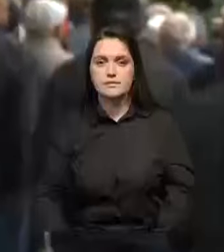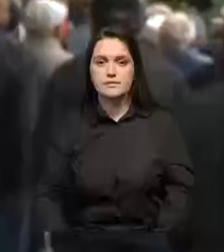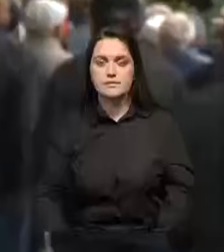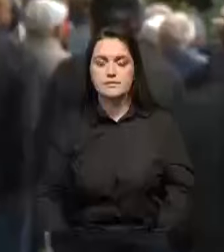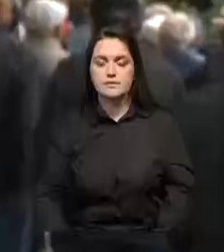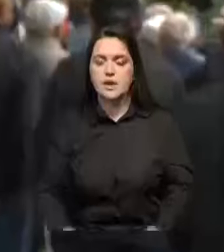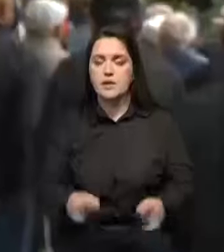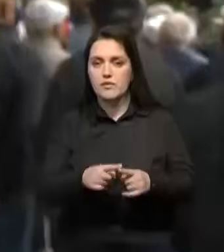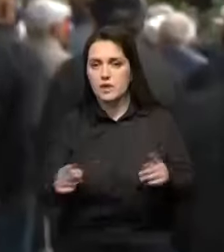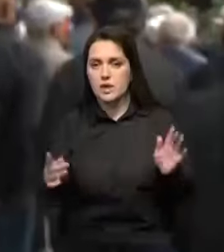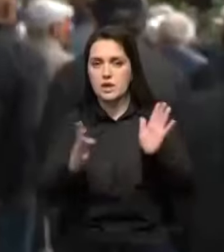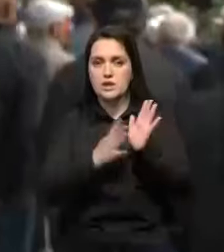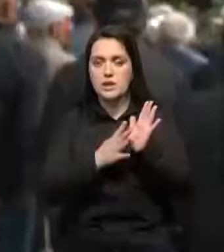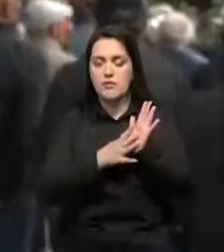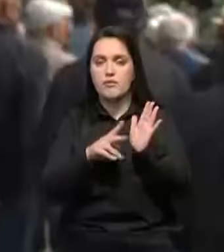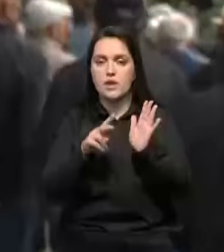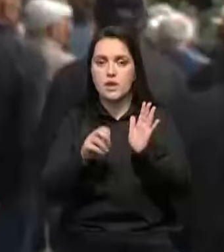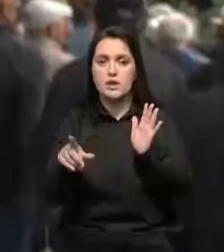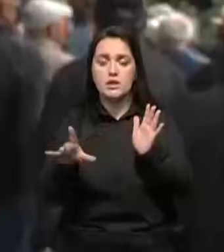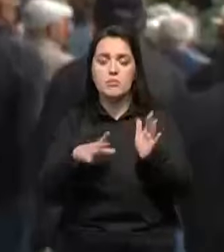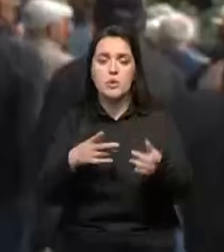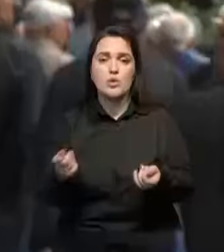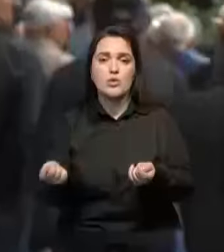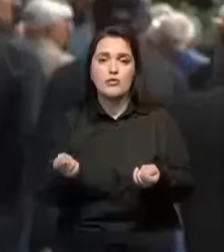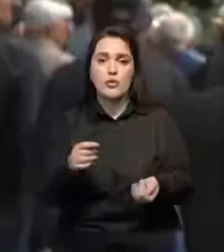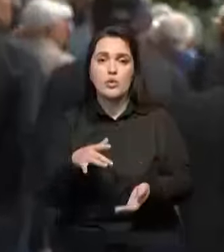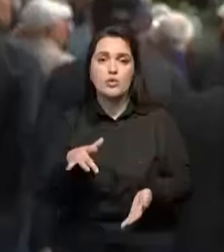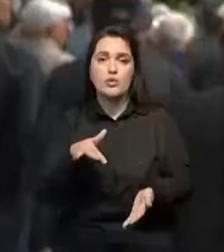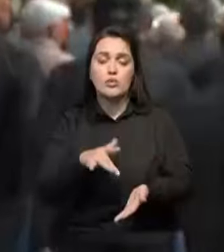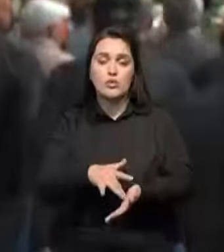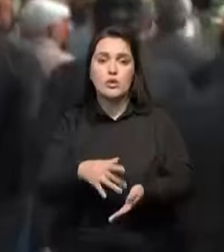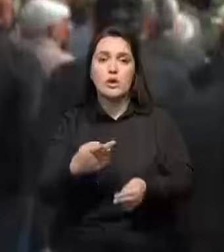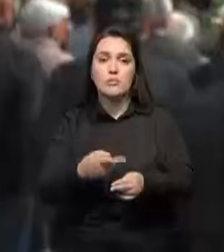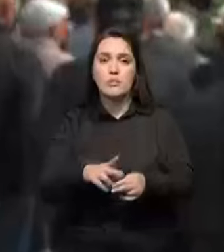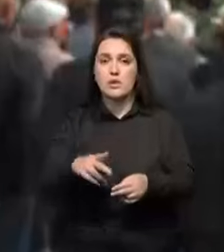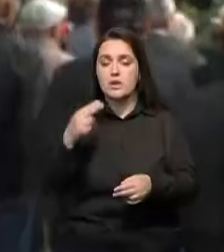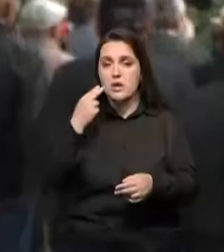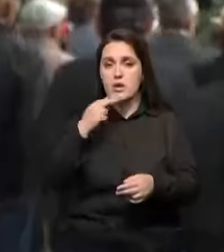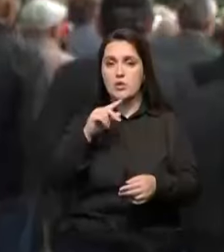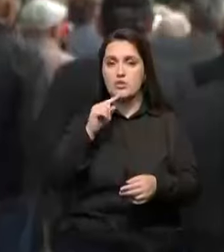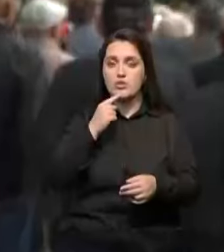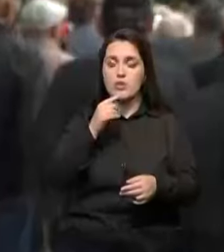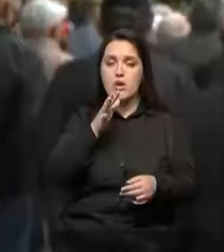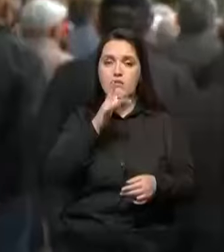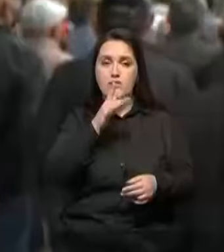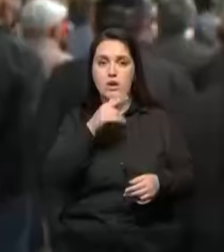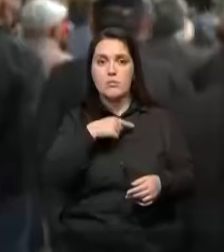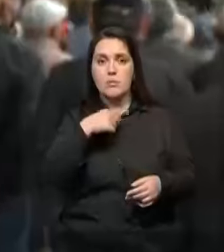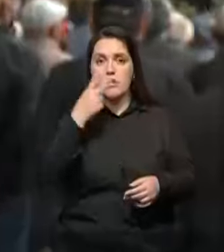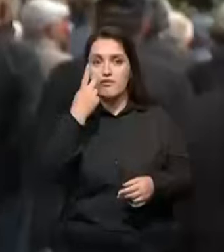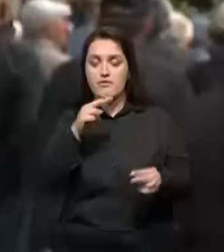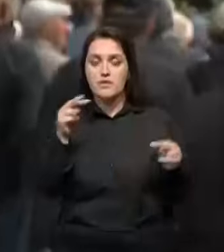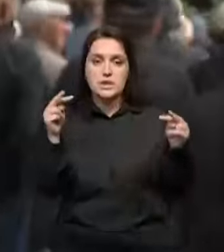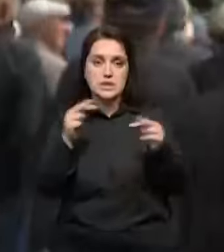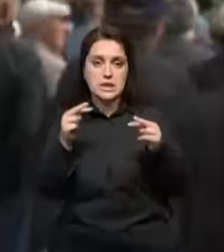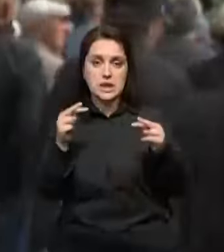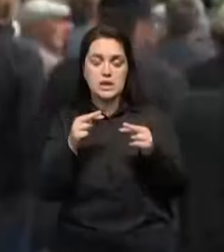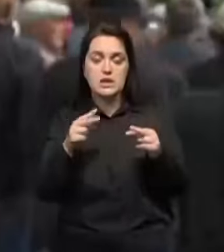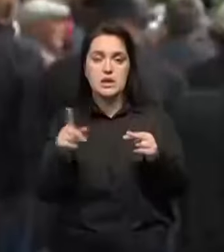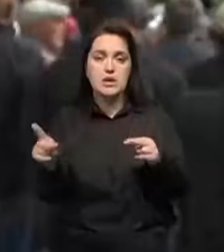В течение 9 лет этот человек руководил городом, проявляя свои выдающиеся качества в трудные времена. Мы были свидетелями того, как он